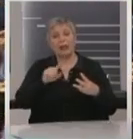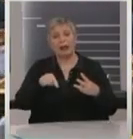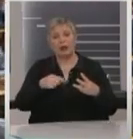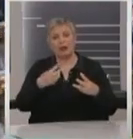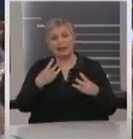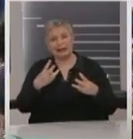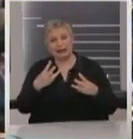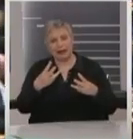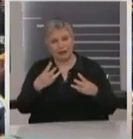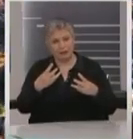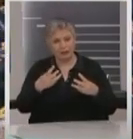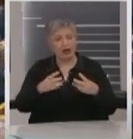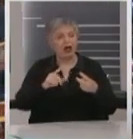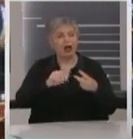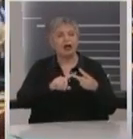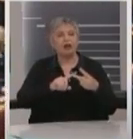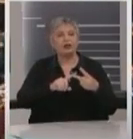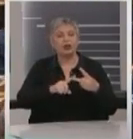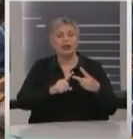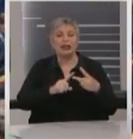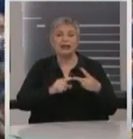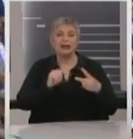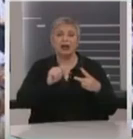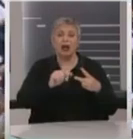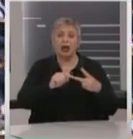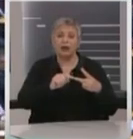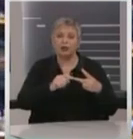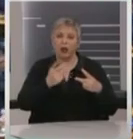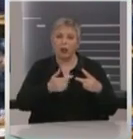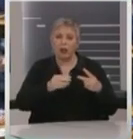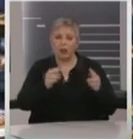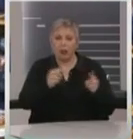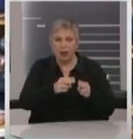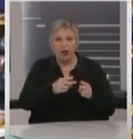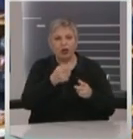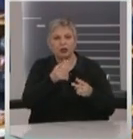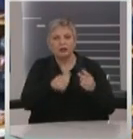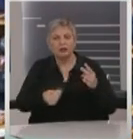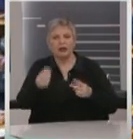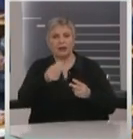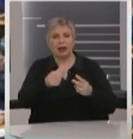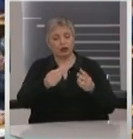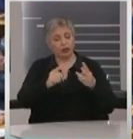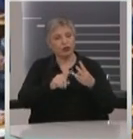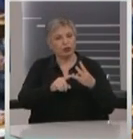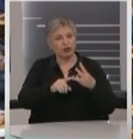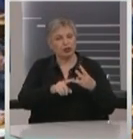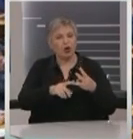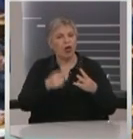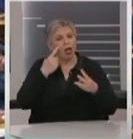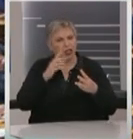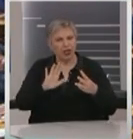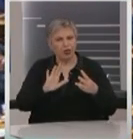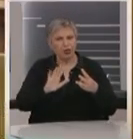ότι η αρχική εκτίμηση για το δεύτερο εξάμηνο στην τελική εκτίμηση διπλασιάστηκε. Μην προτρέχουμε λοιπόν για το τελικό